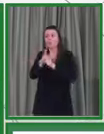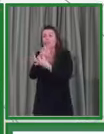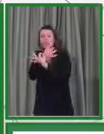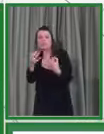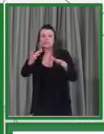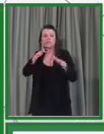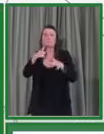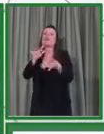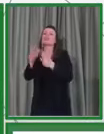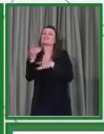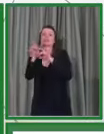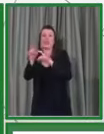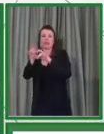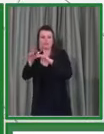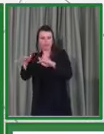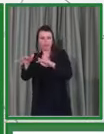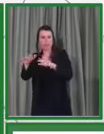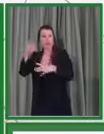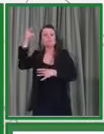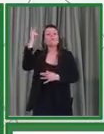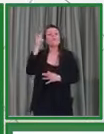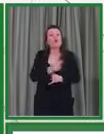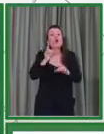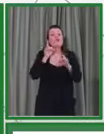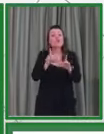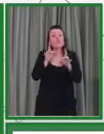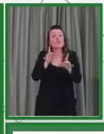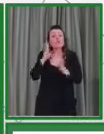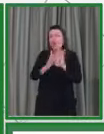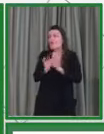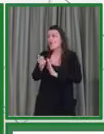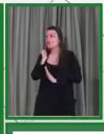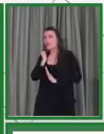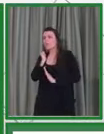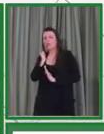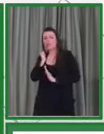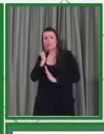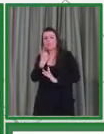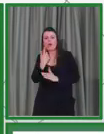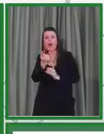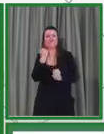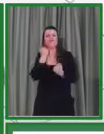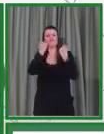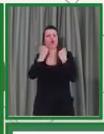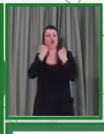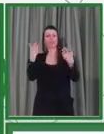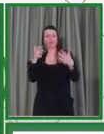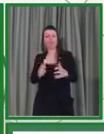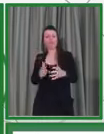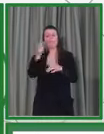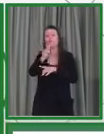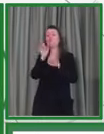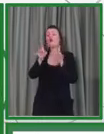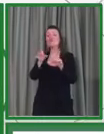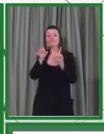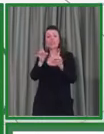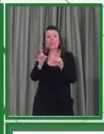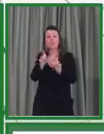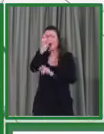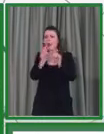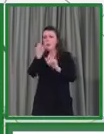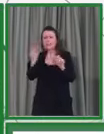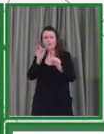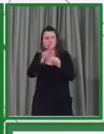perché è probabilmente il virus quando non trova molte persone su cui diffondersi a una forza